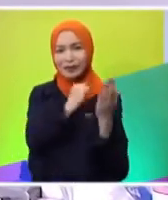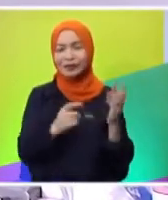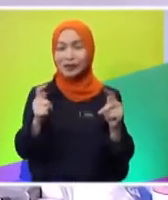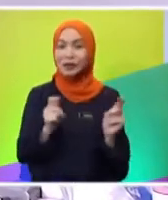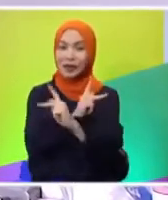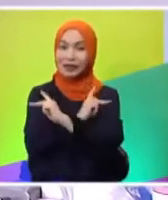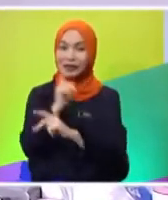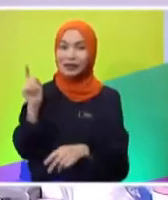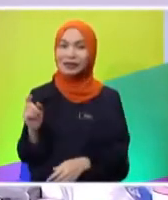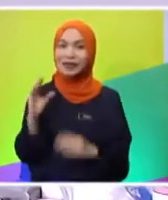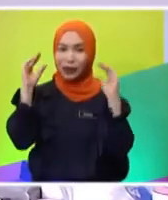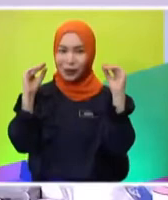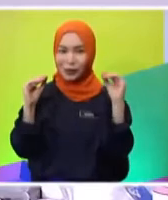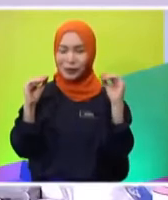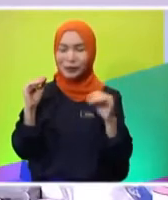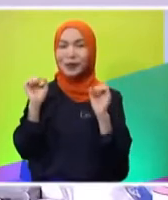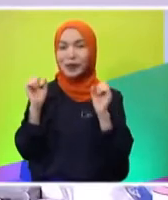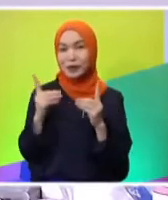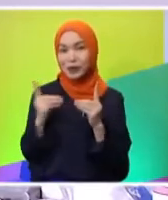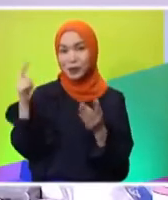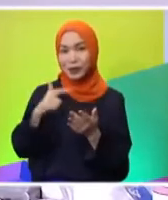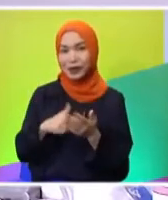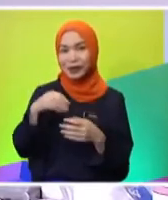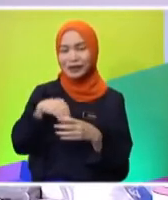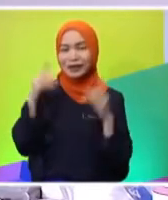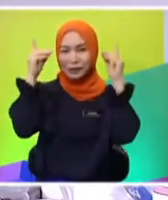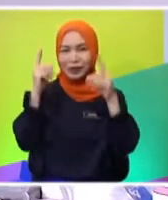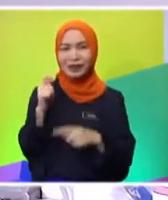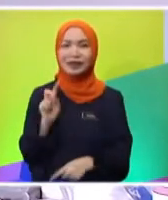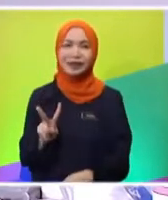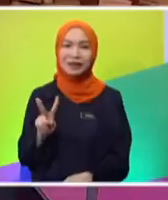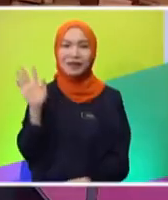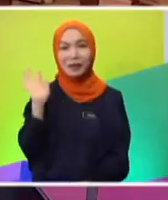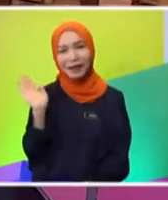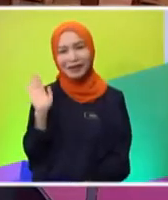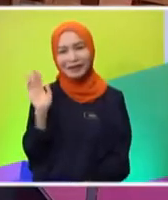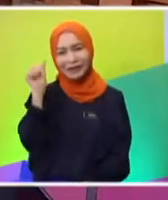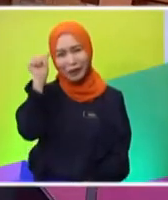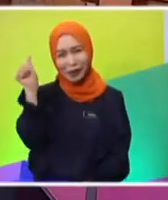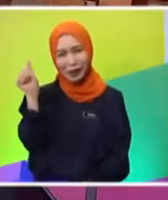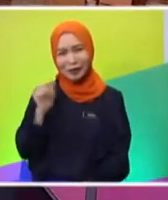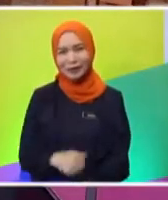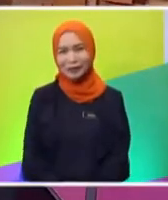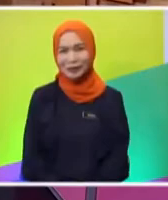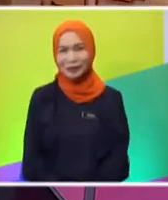sekali lagi sego sama-sama merah kita jumpa lagi dalam titik-titik qpm saya hasilnya Kasim Hai salamualaikum